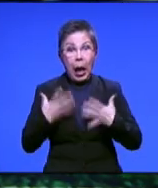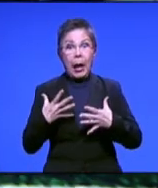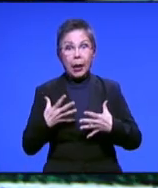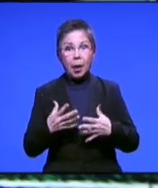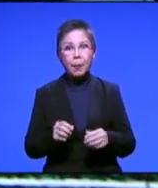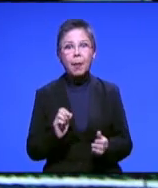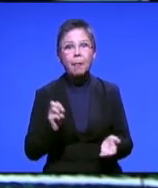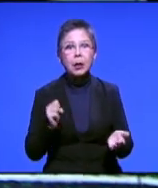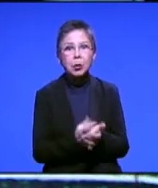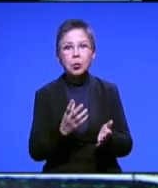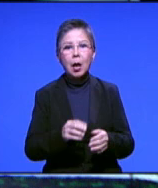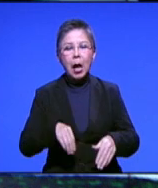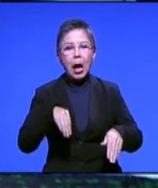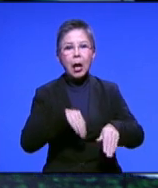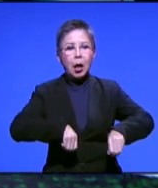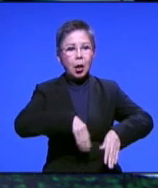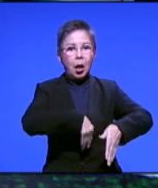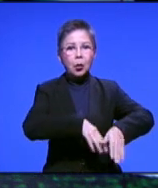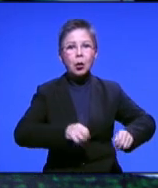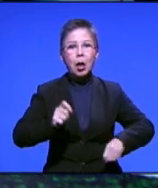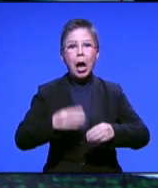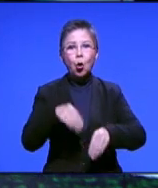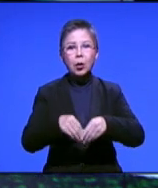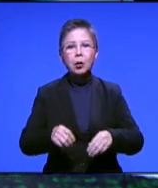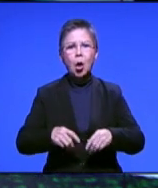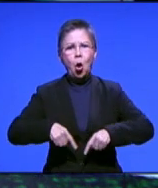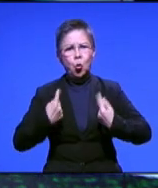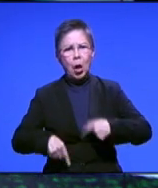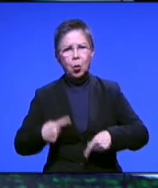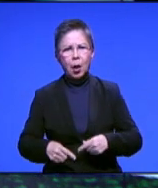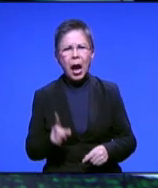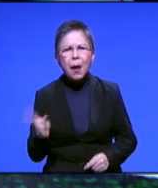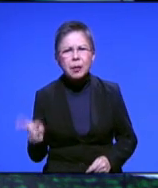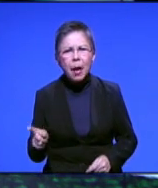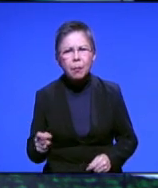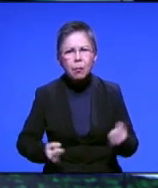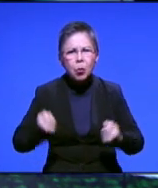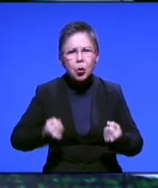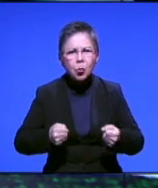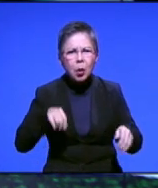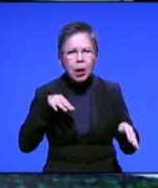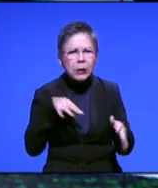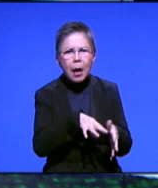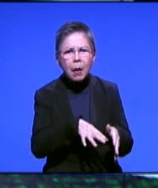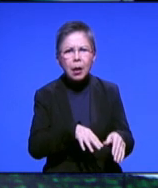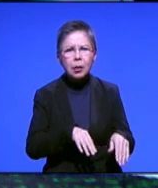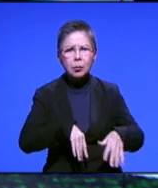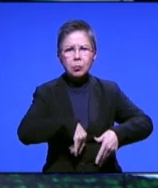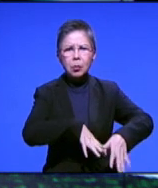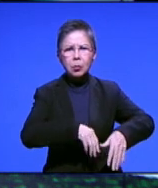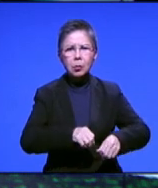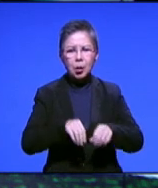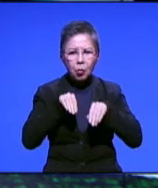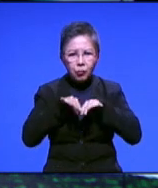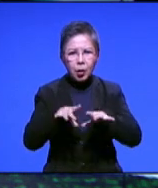ini menyebabkan anggota marching band terluka. Lalu apa sebenarnya yang mengakibatkan pengemudi mobil terlibat kecelakaan yang viral